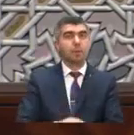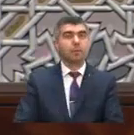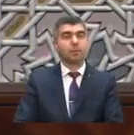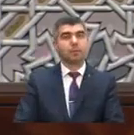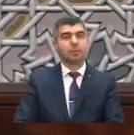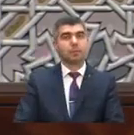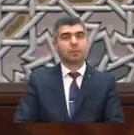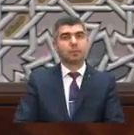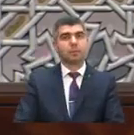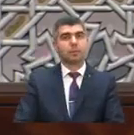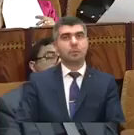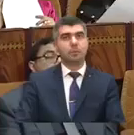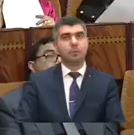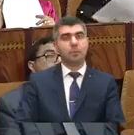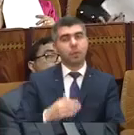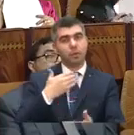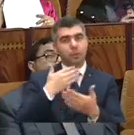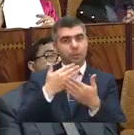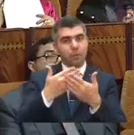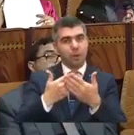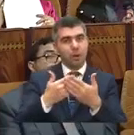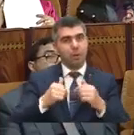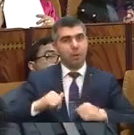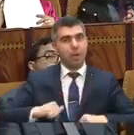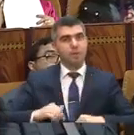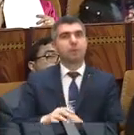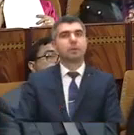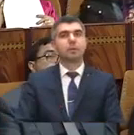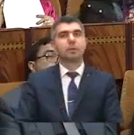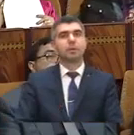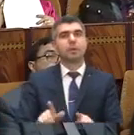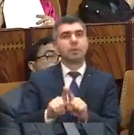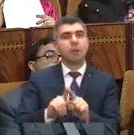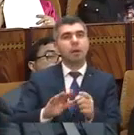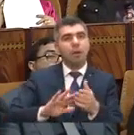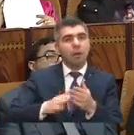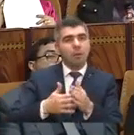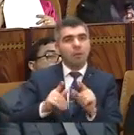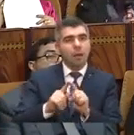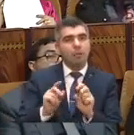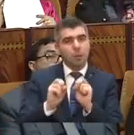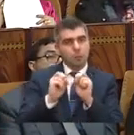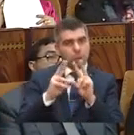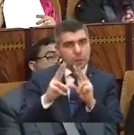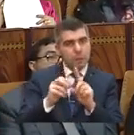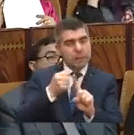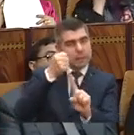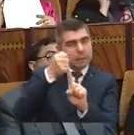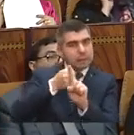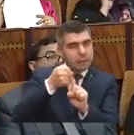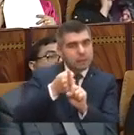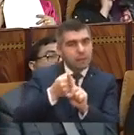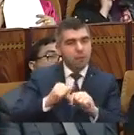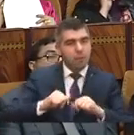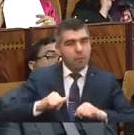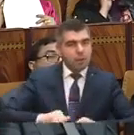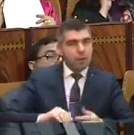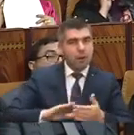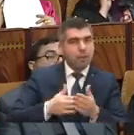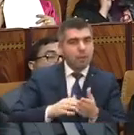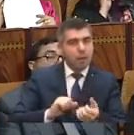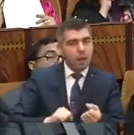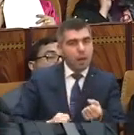تفضلوا. شكرا السيد الوزير. لا يمكن الا ان نثمن المجهودات التي تقوم بها الوزاره في هذا